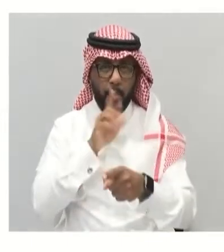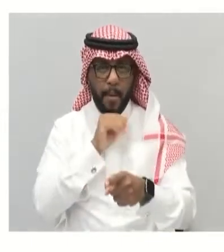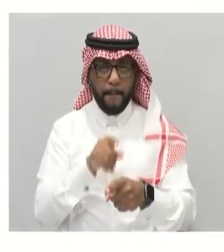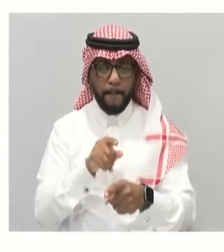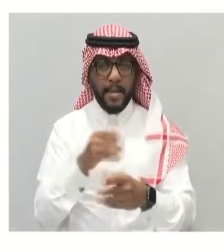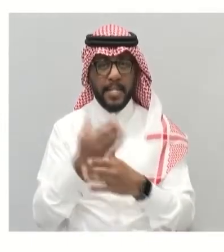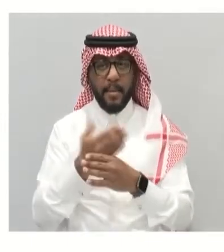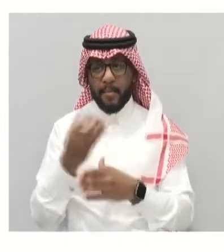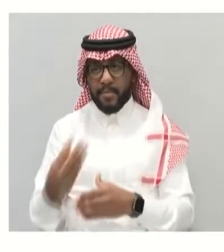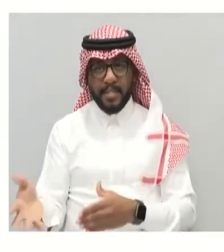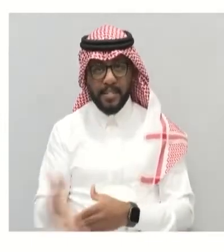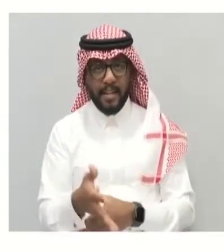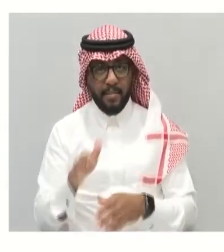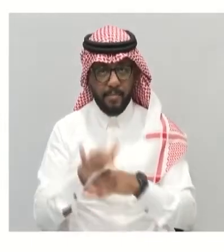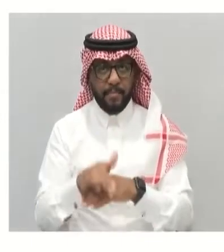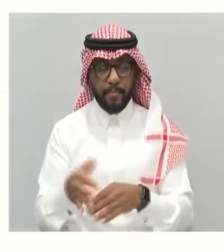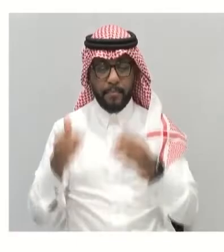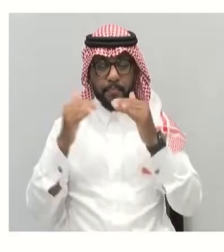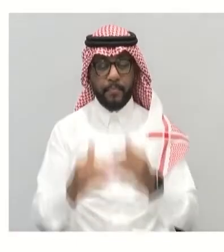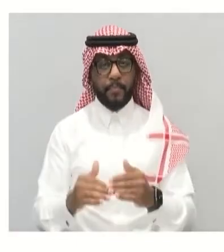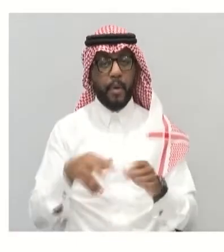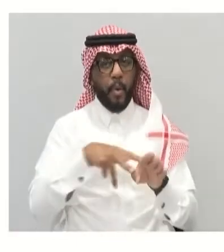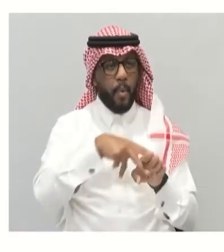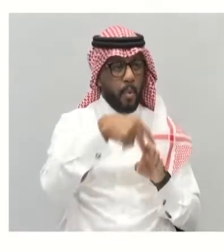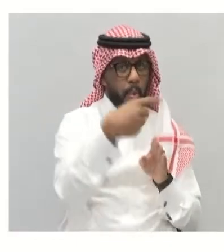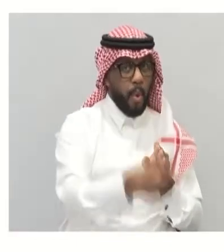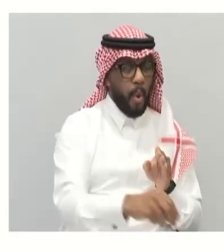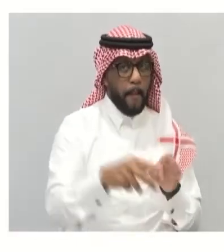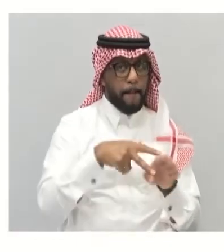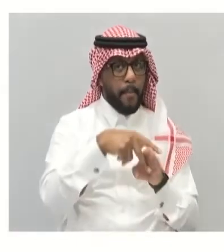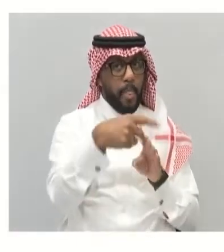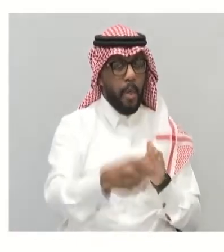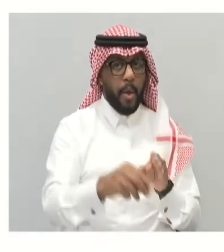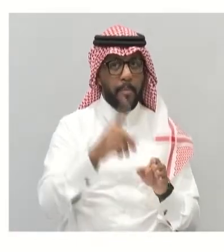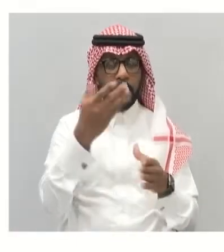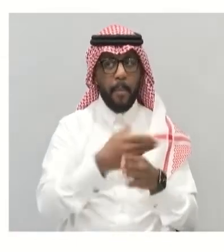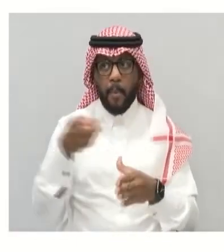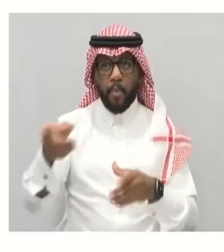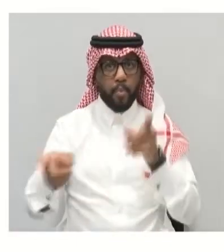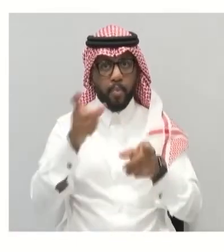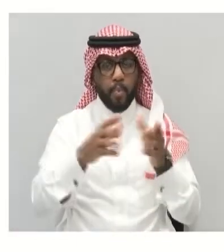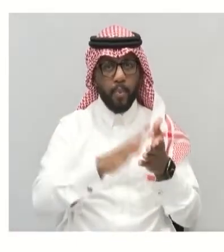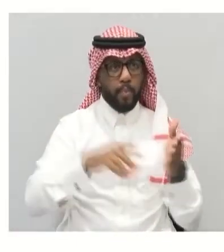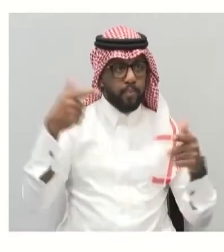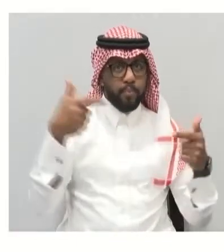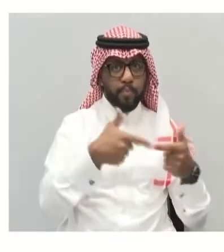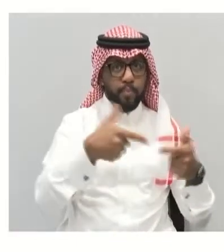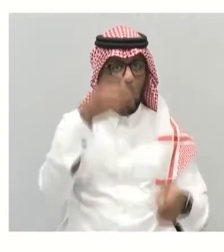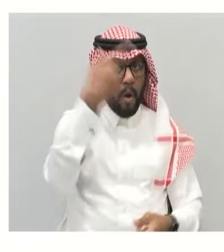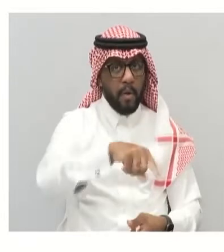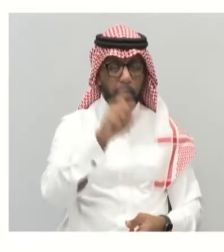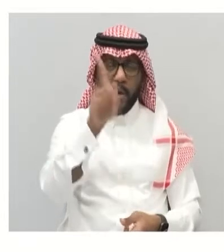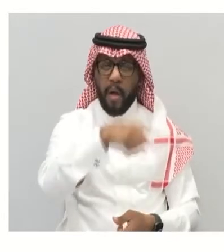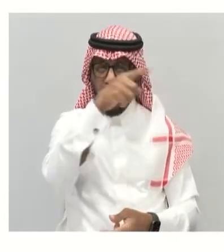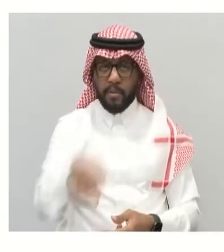قتل مظلوما فقد جعلنا لوليه سلطانا فلا يسرف في القتل انه كان منصورا وفي المثال الثالث